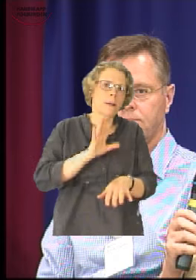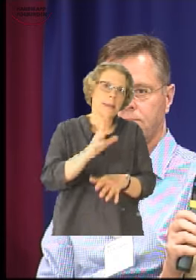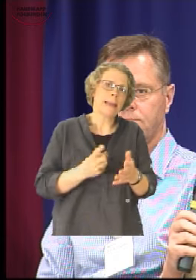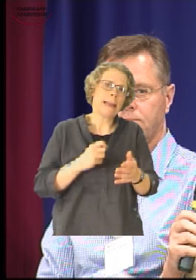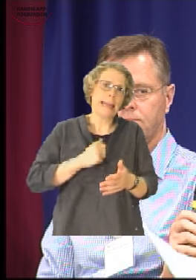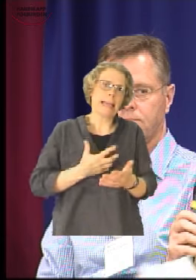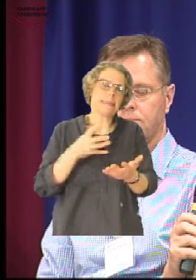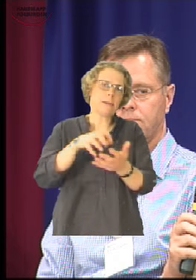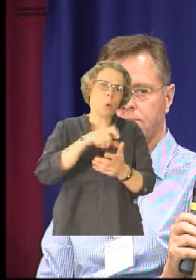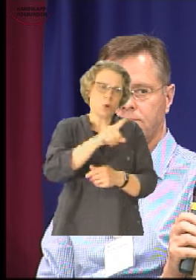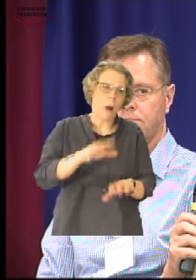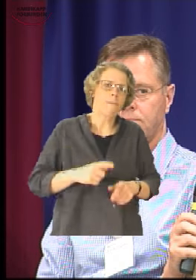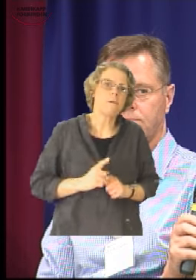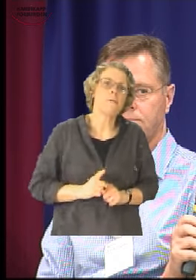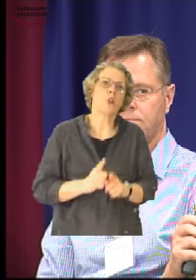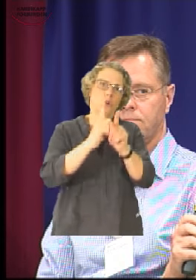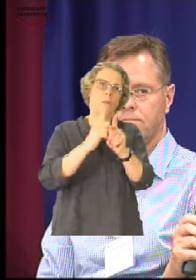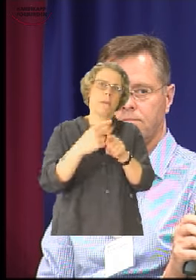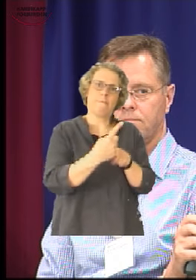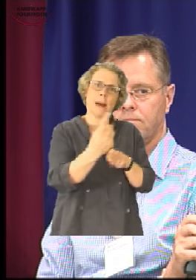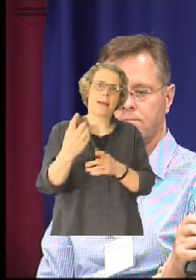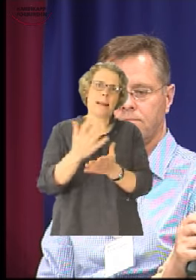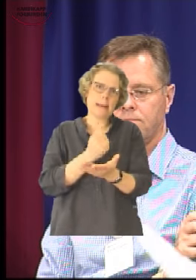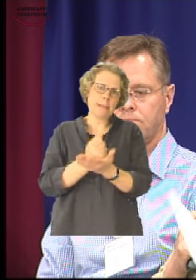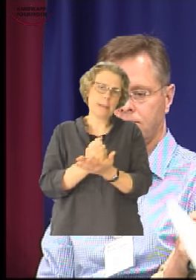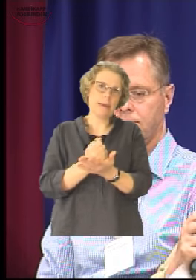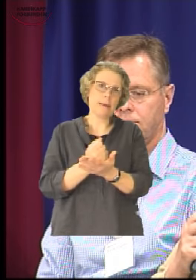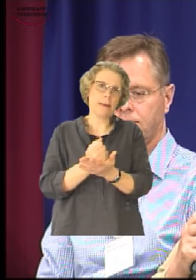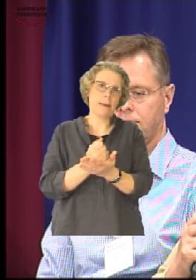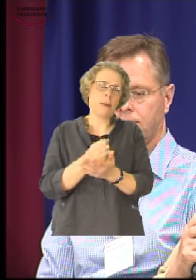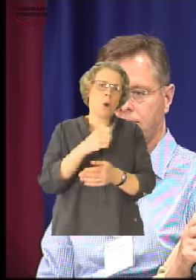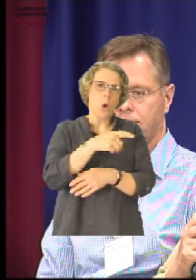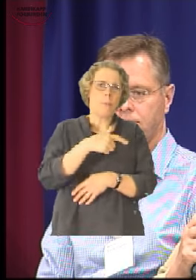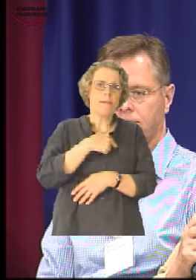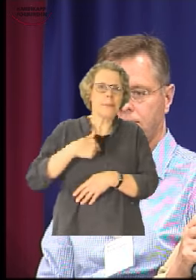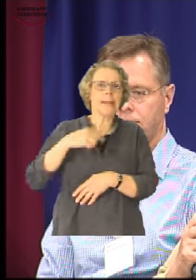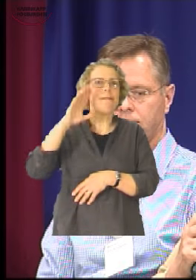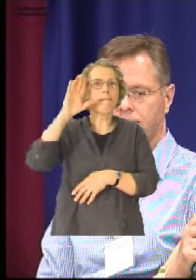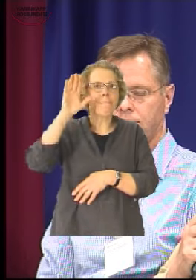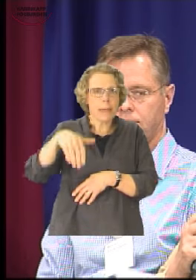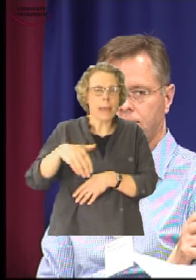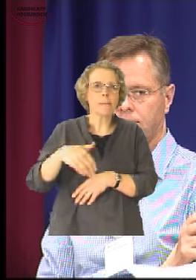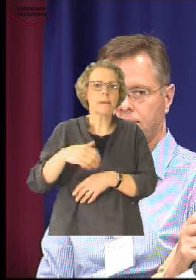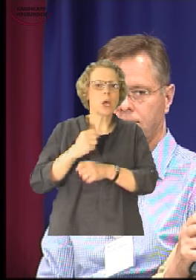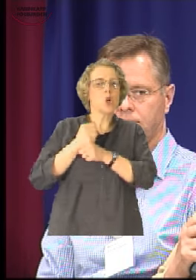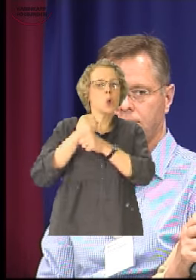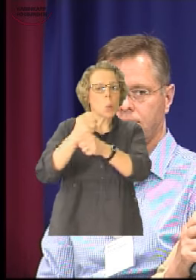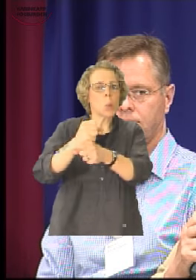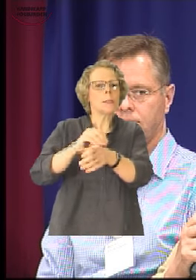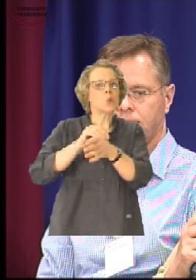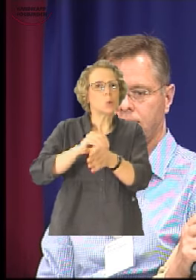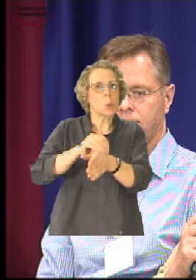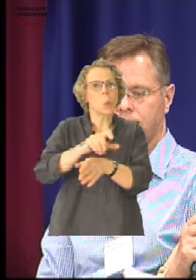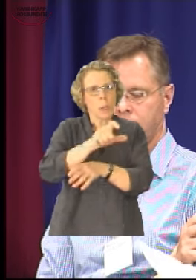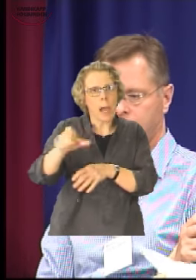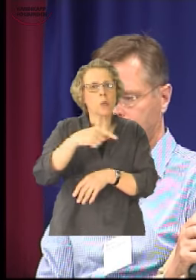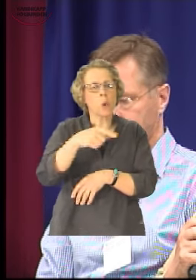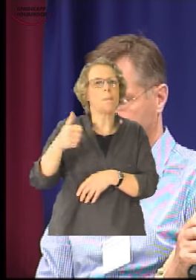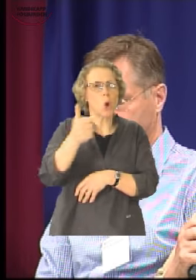hur situationen ser ut. Och man vet att kroniker behöver återkommande och man